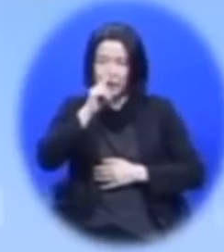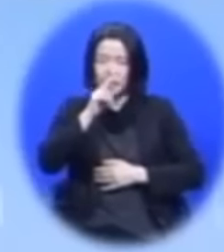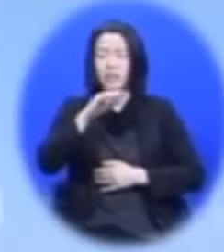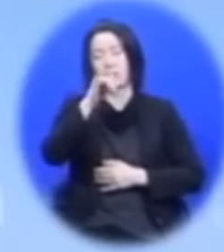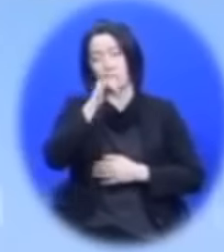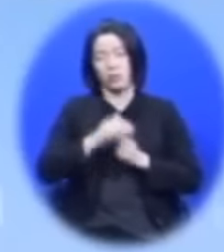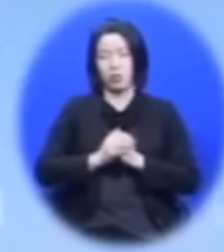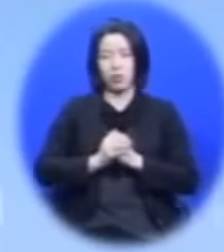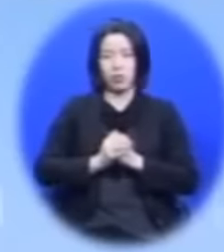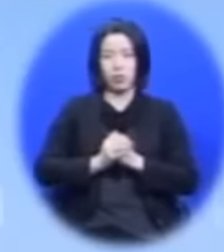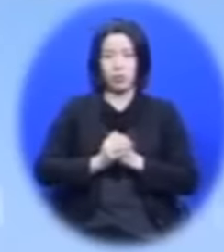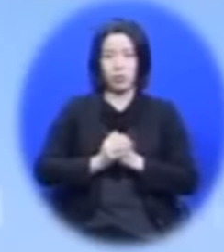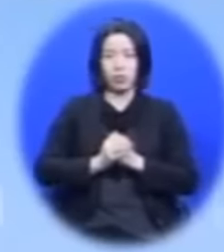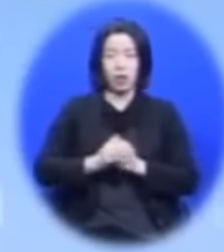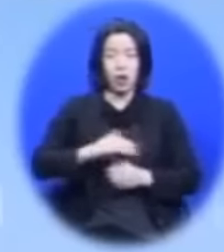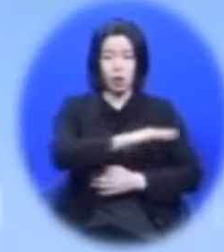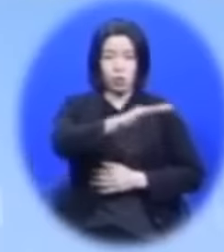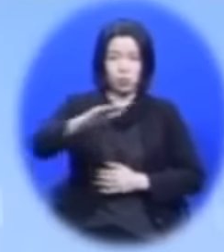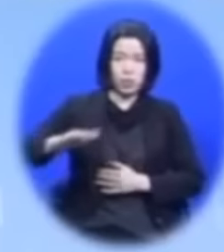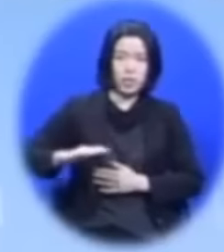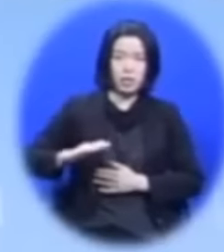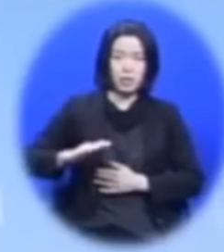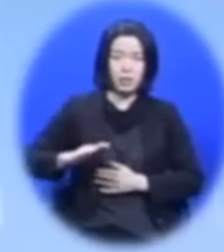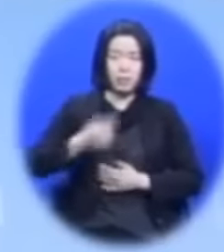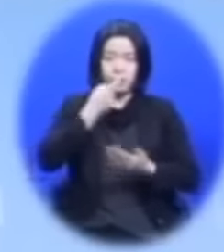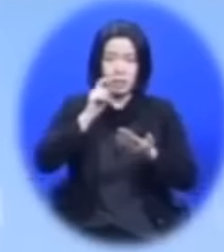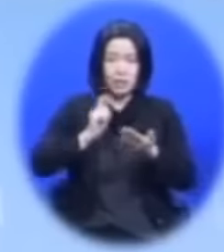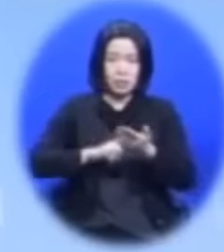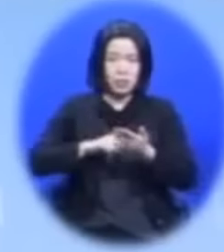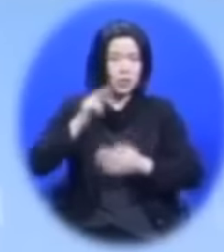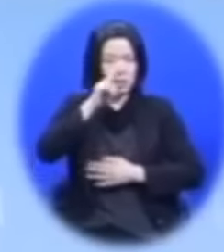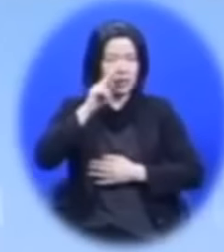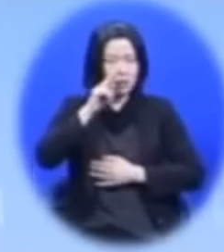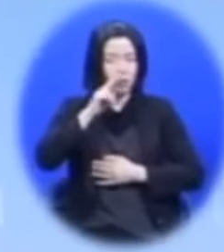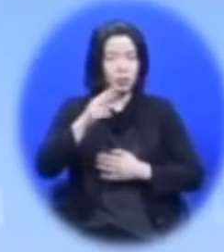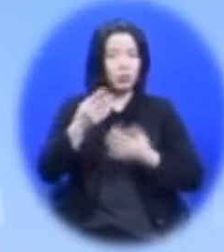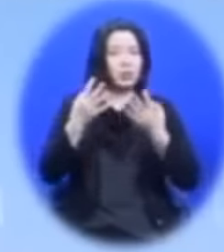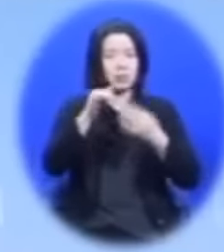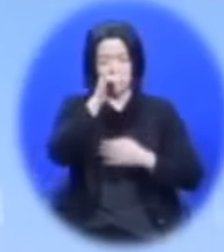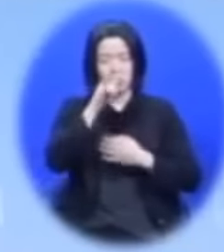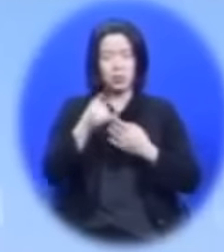질투했습니다. 우리는 쉽게 시기 질투합니다.